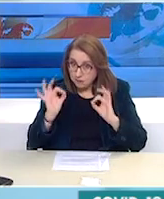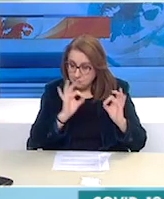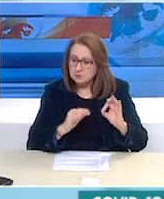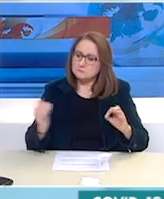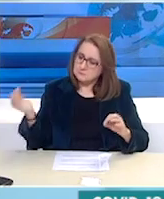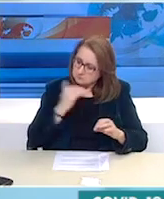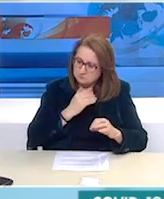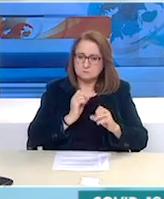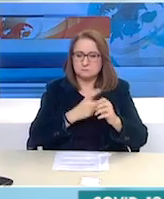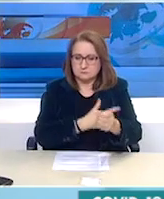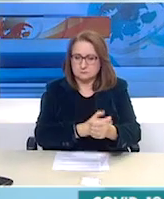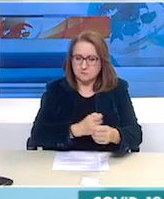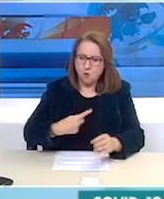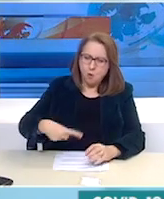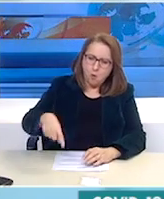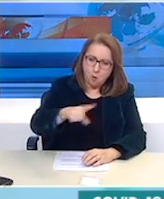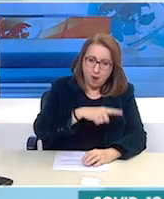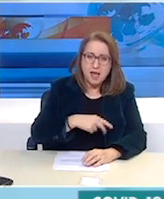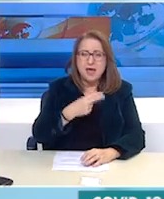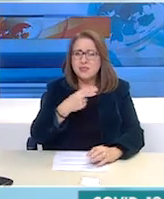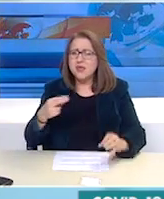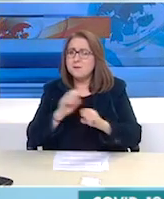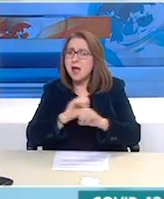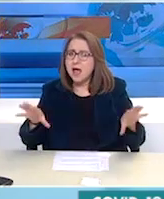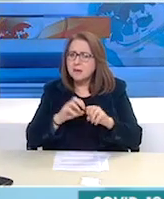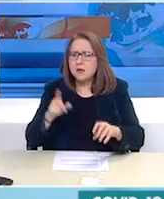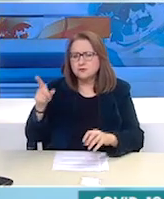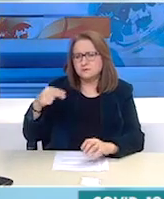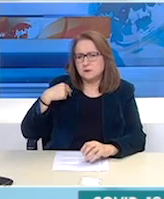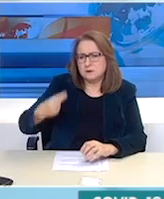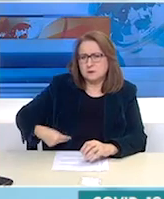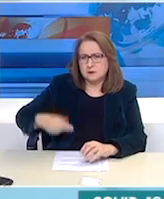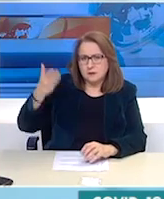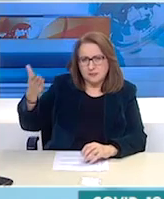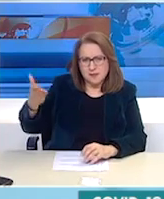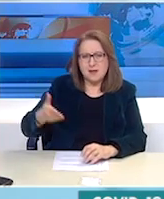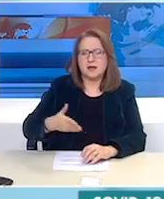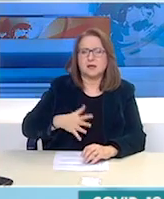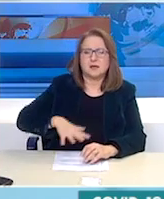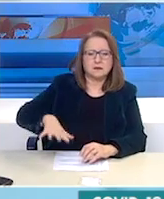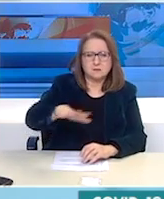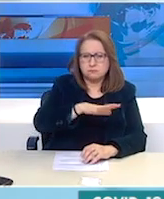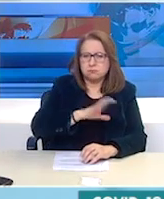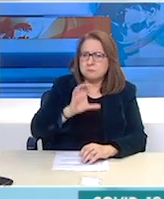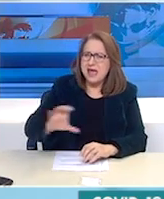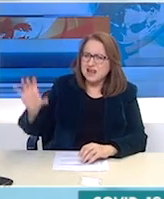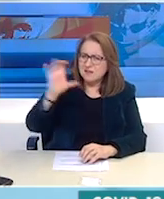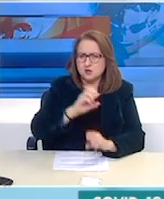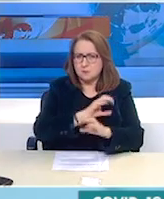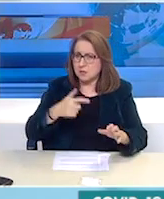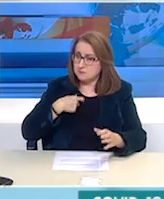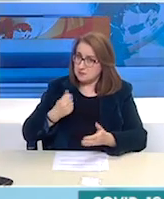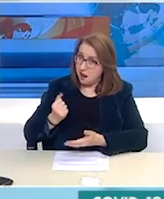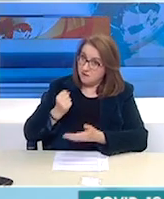γίνεται οριζόντια και από τους δημάρχους και από τους περιφερειάρχες. Έχουν διατεθεί και συγκεκριμένα κονδύλια για να μπορέσουν να αντιμετωπιστούν τα θέματα αυτά που αφορούν